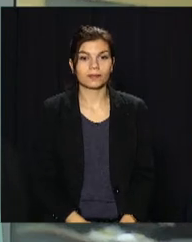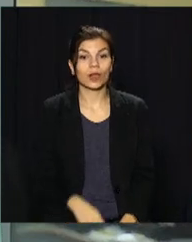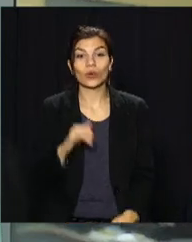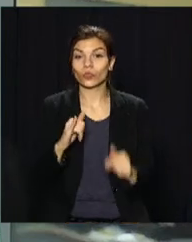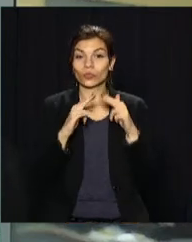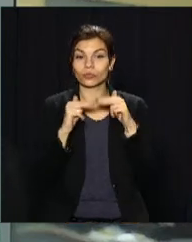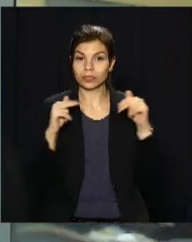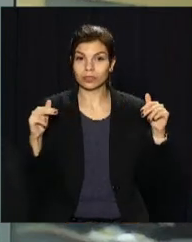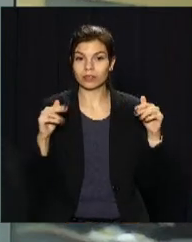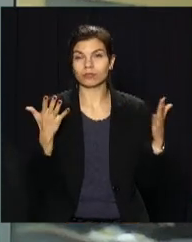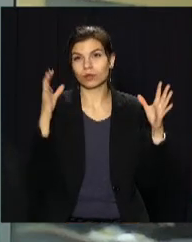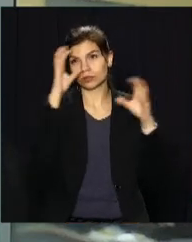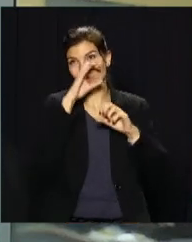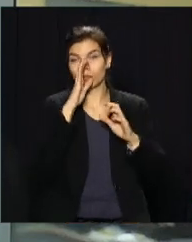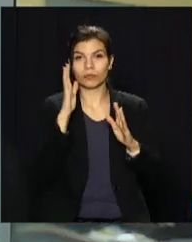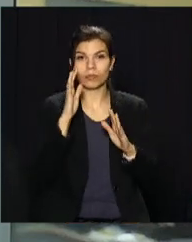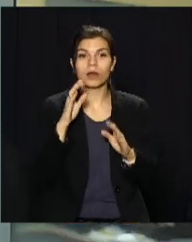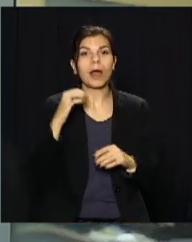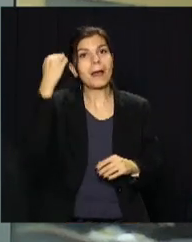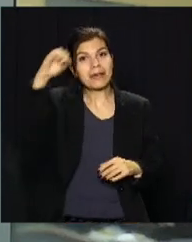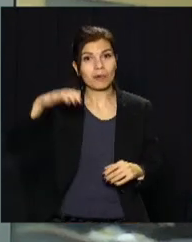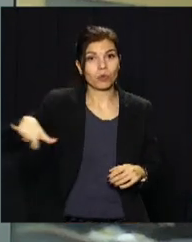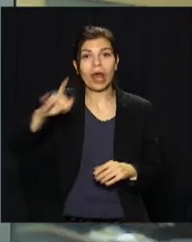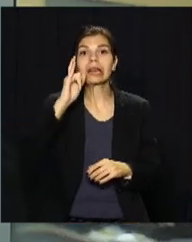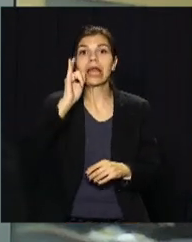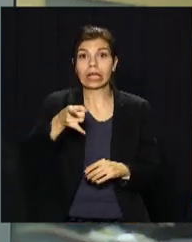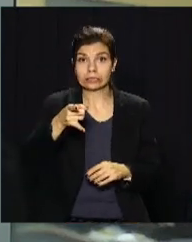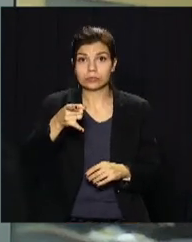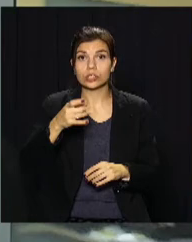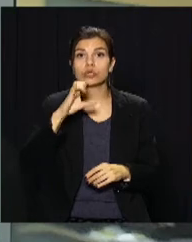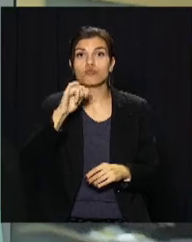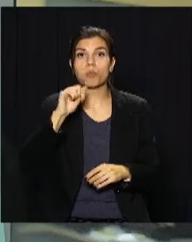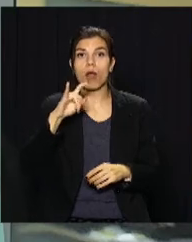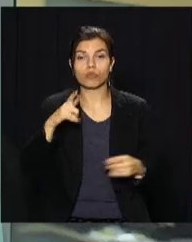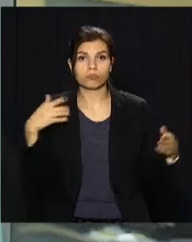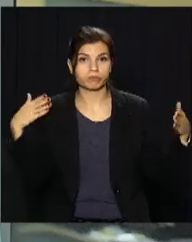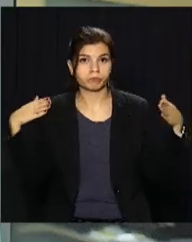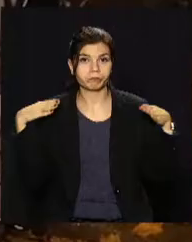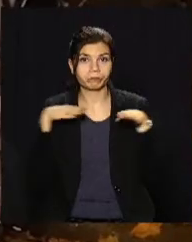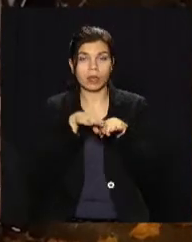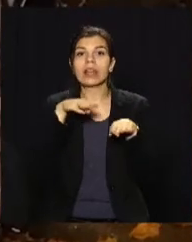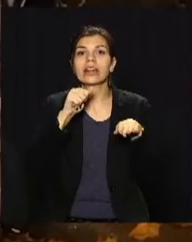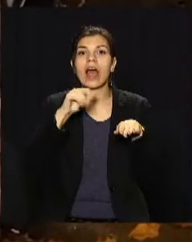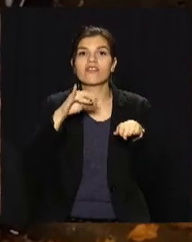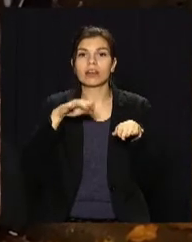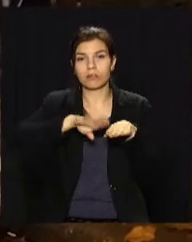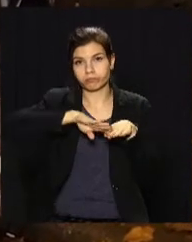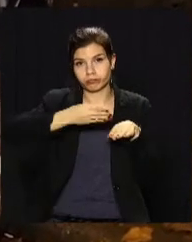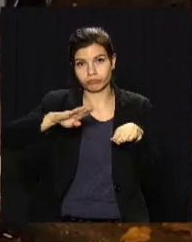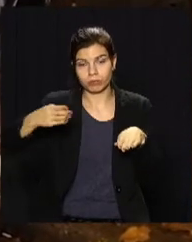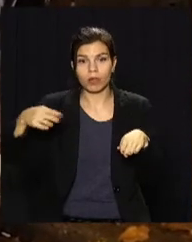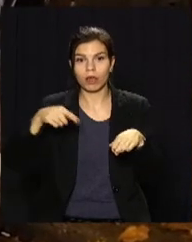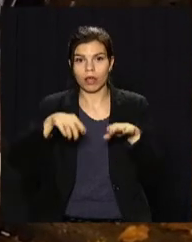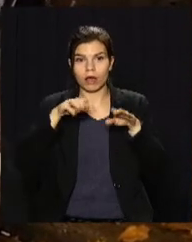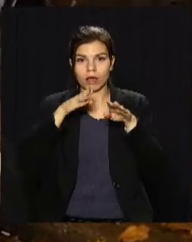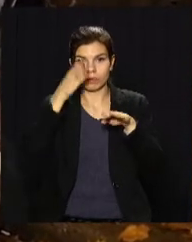У Дніпрі десь опівночі на житломасиві «Перемога» таксі зіткнулося із «Субару». Від удару «Таврія» перекинулася і її розірвало